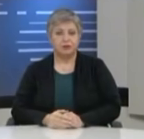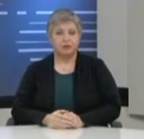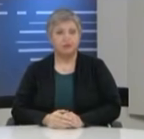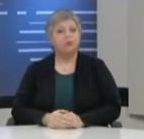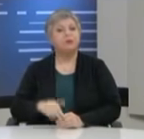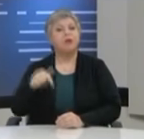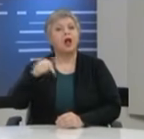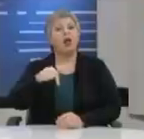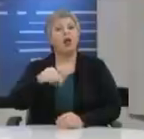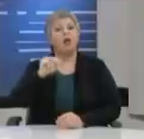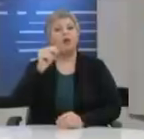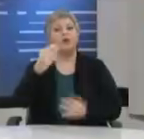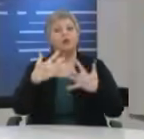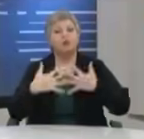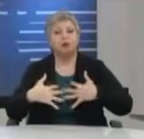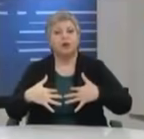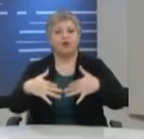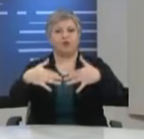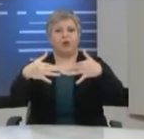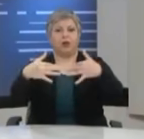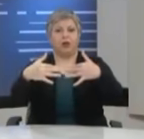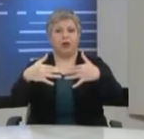σε αυτή την αίθουσα,